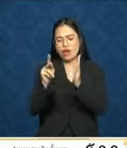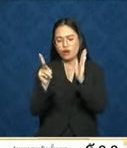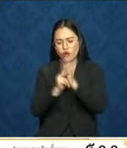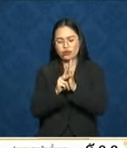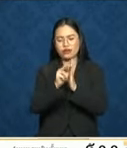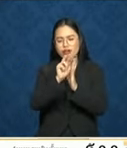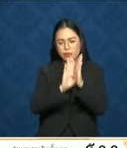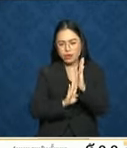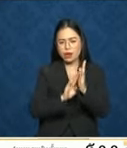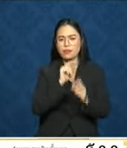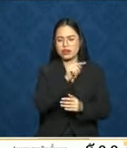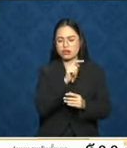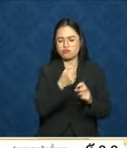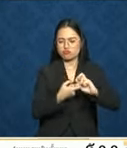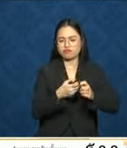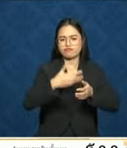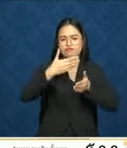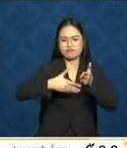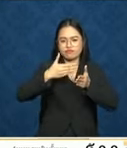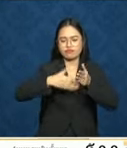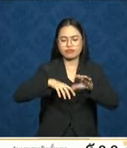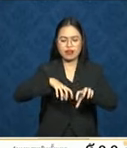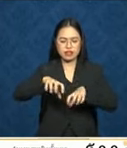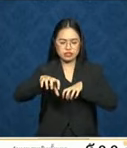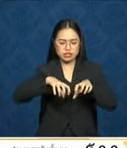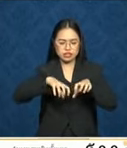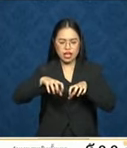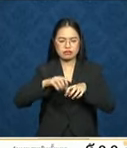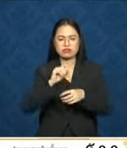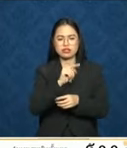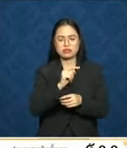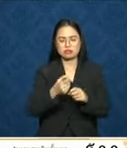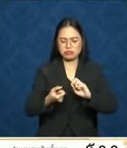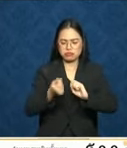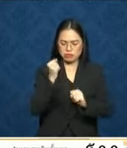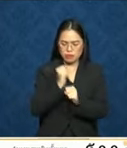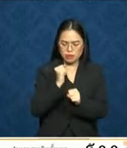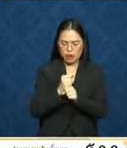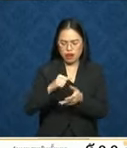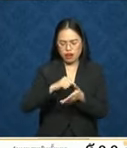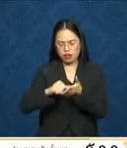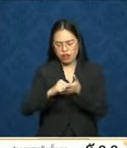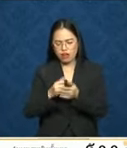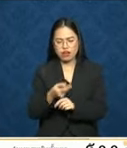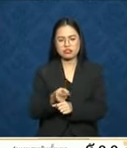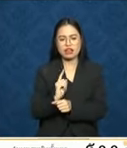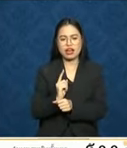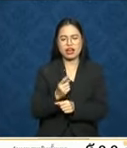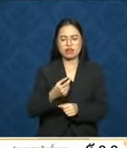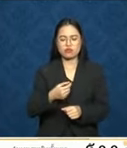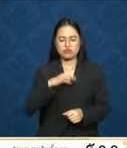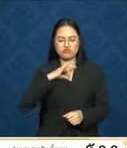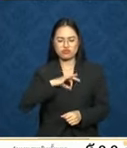สรรคในการดำเนินการของพื้นที่ทำให้เกิดความเชื่องช้าในการดำเนินการแก้ไขนะครับผมไม่อยากเห็นการสูญเสียและโศกนา